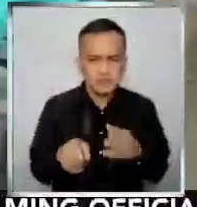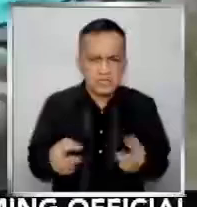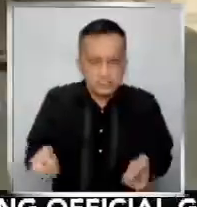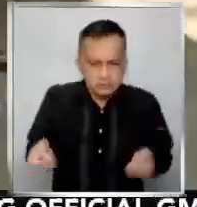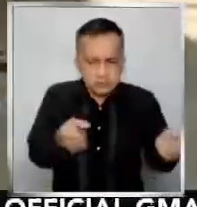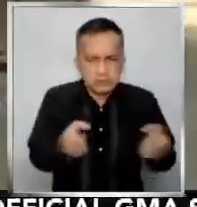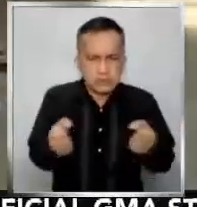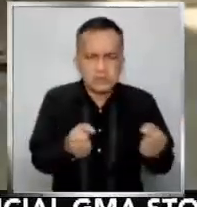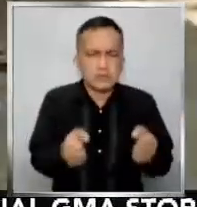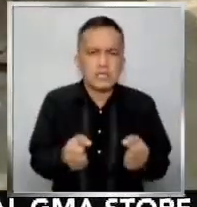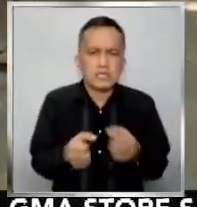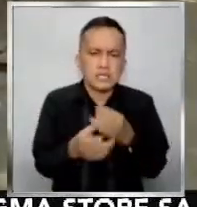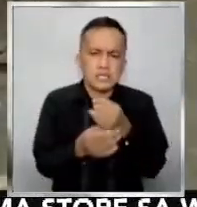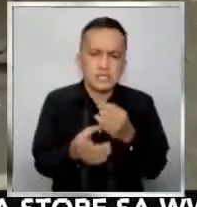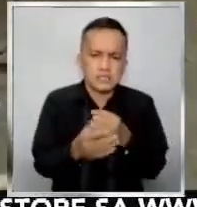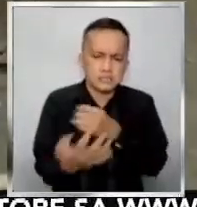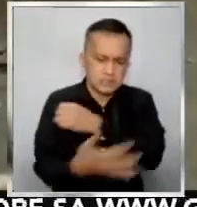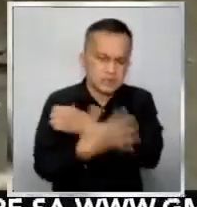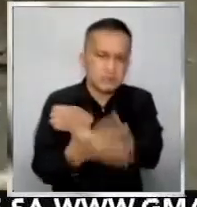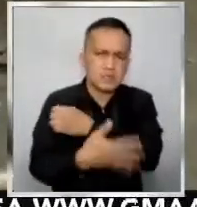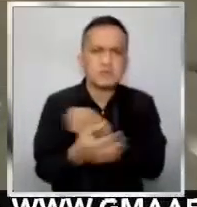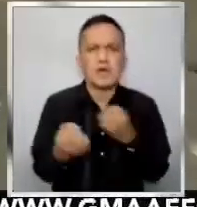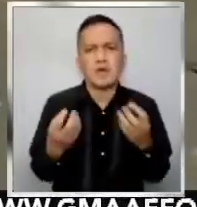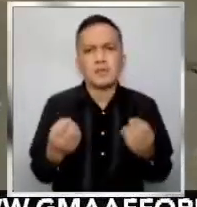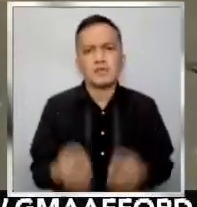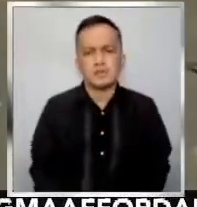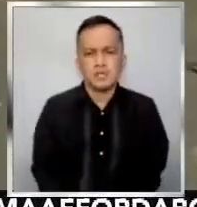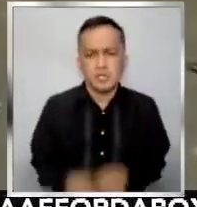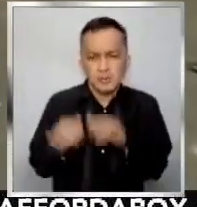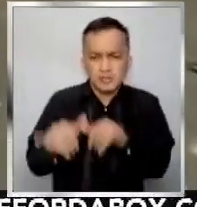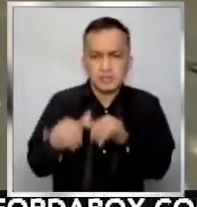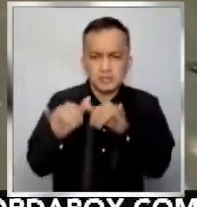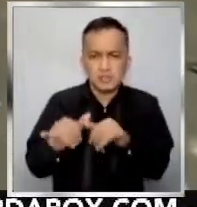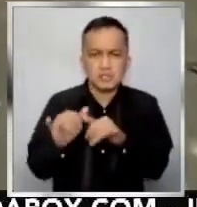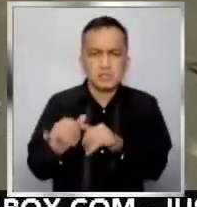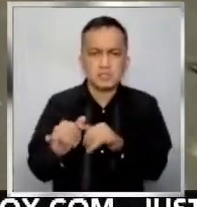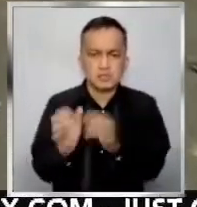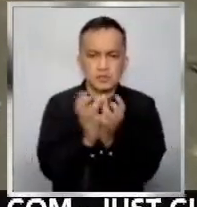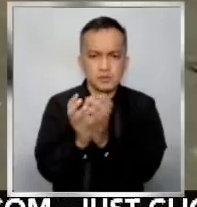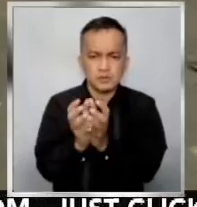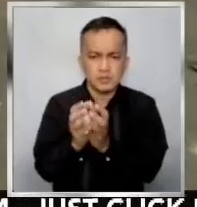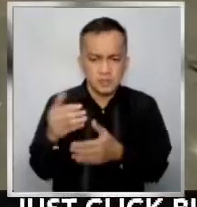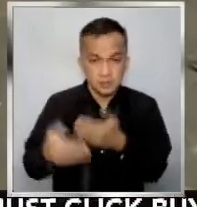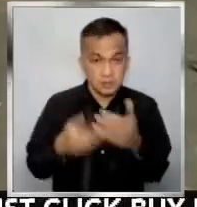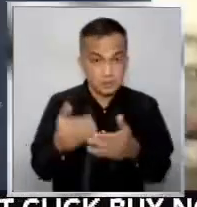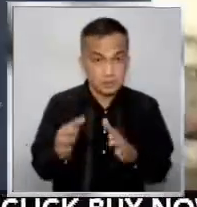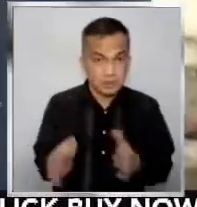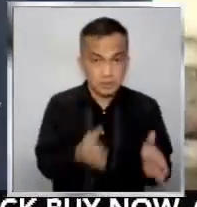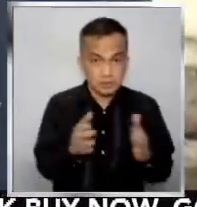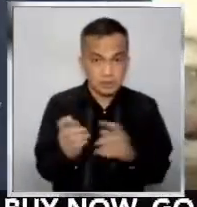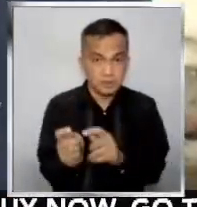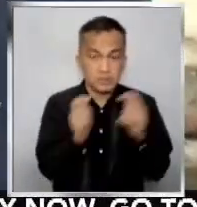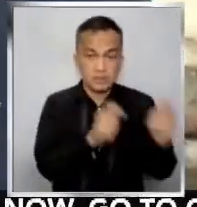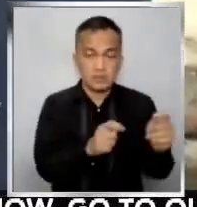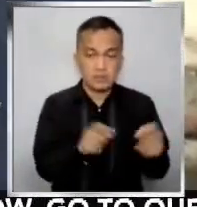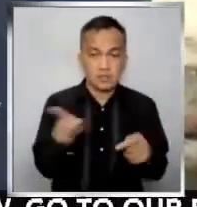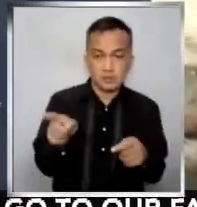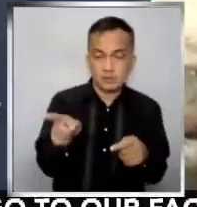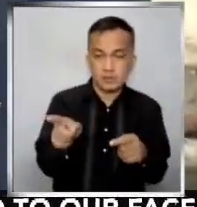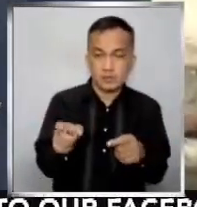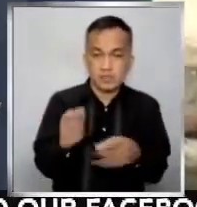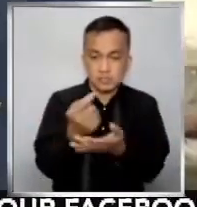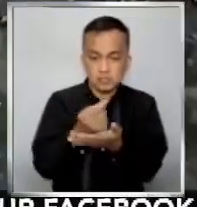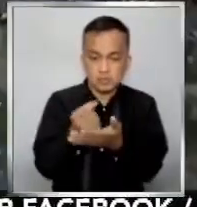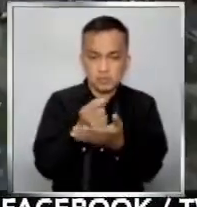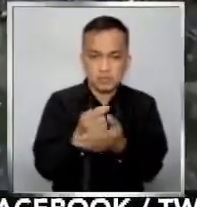dalampasigan. Nananatili pa rin ito sa mga komunidad habang inaayos pa ang plano para mailipat ang mga ito sa mga treatment, storage